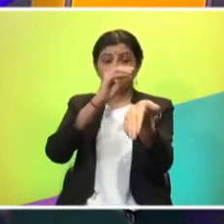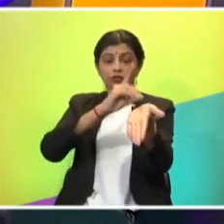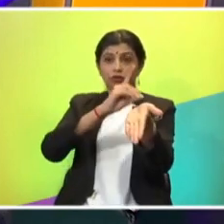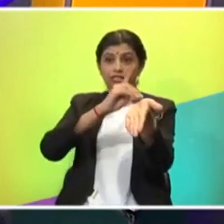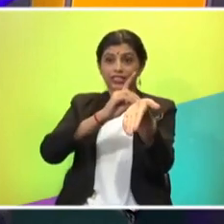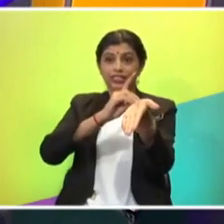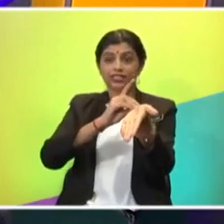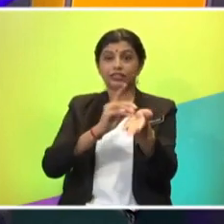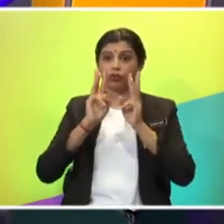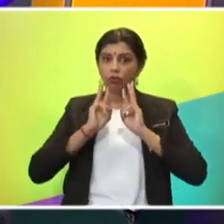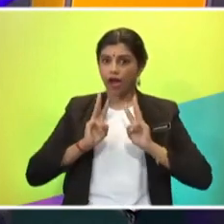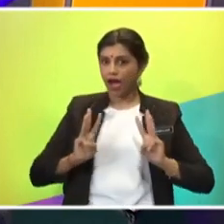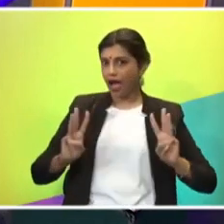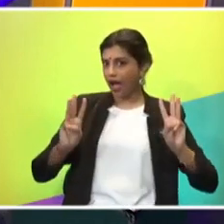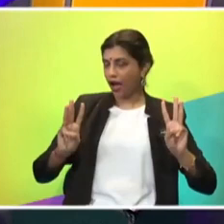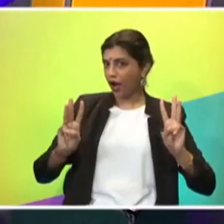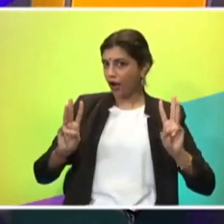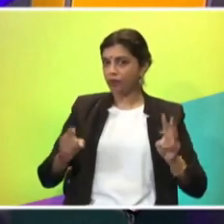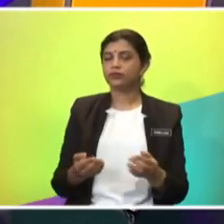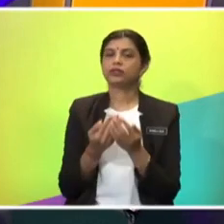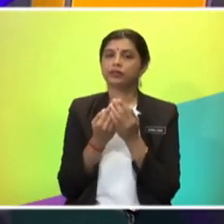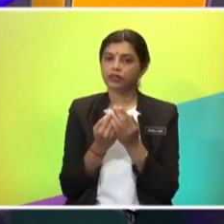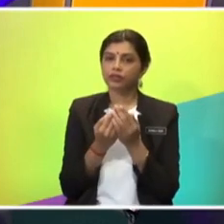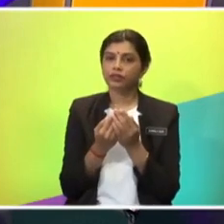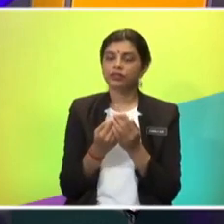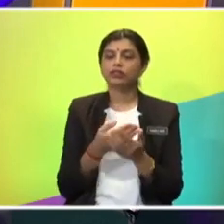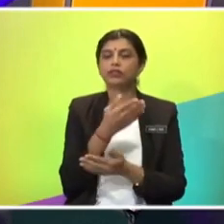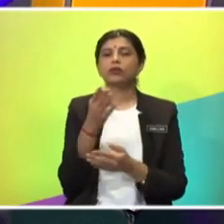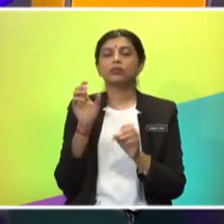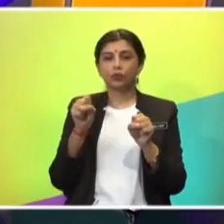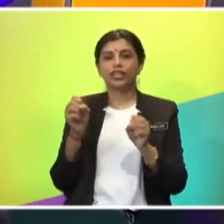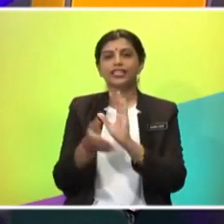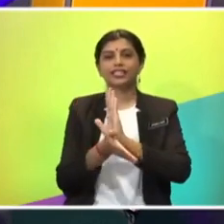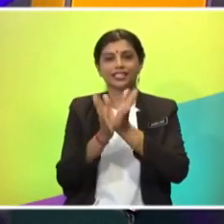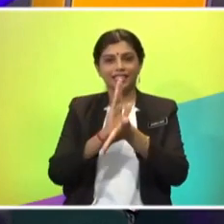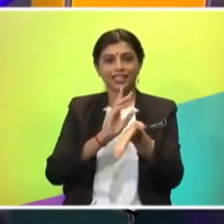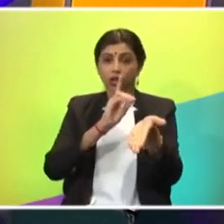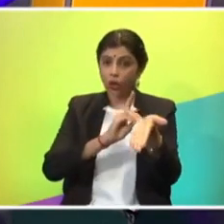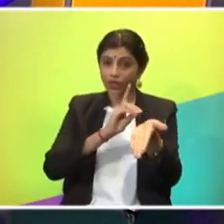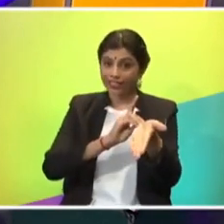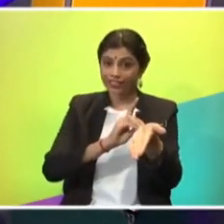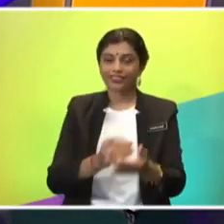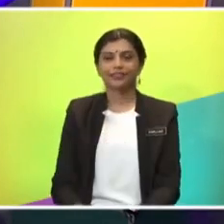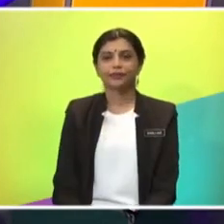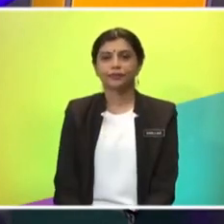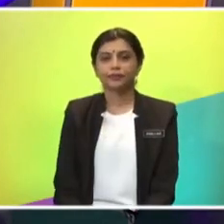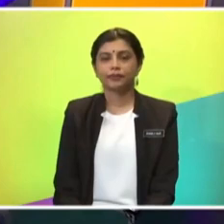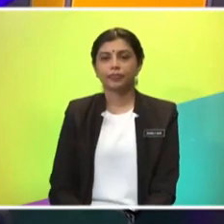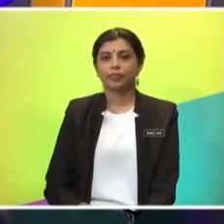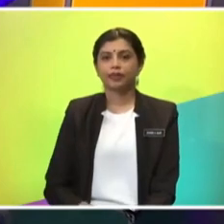Jadi doktor. Wow. Abang doakan moga impian adik Ishraf tercapai, dikabulkan oleh Allah. Amin ya rabbal alamin.